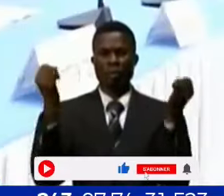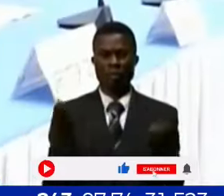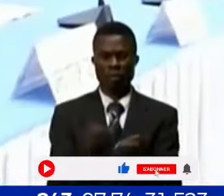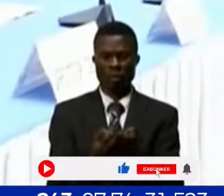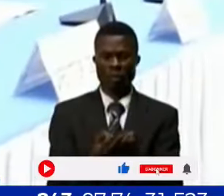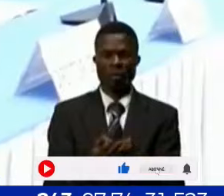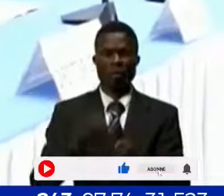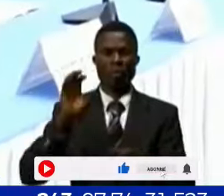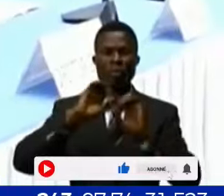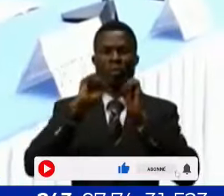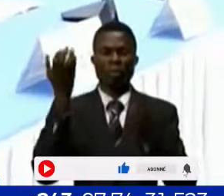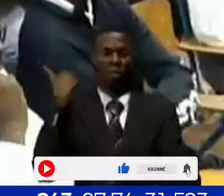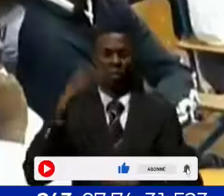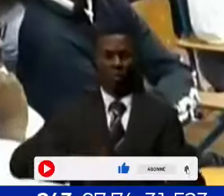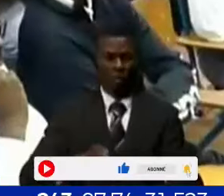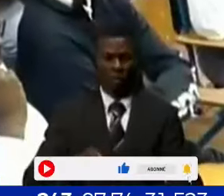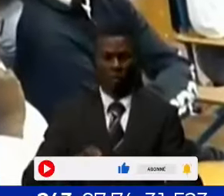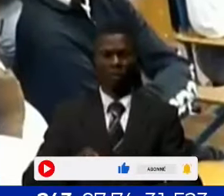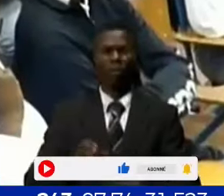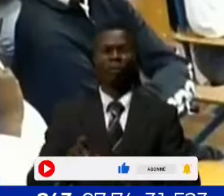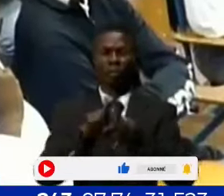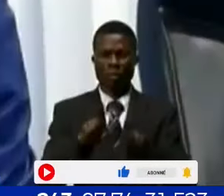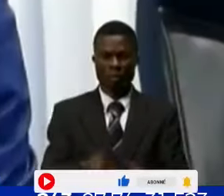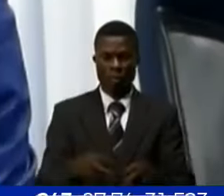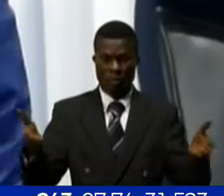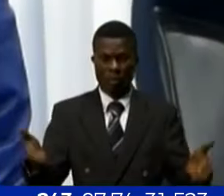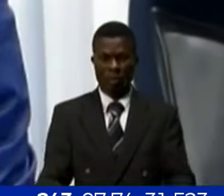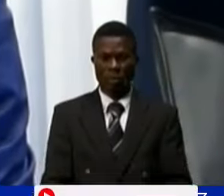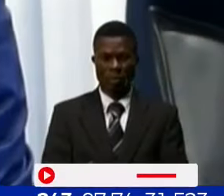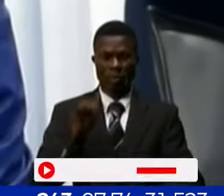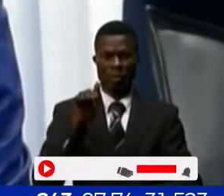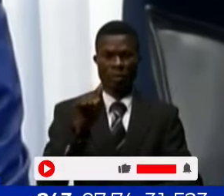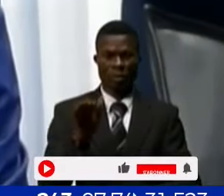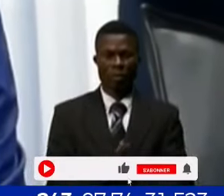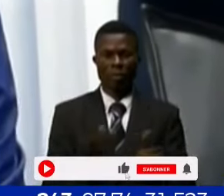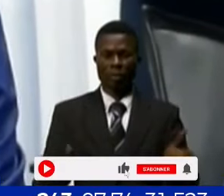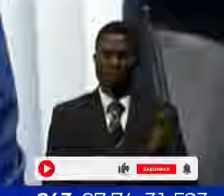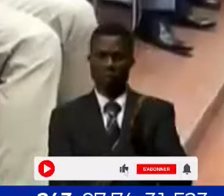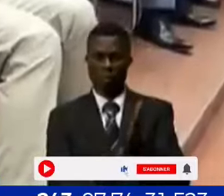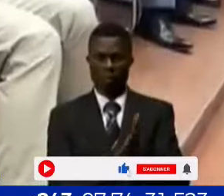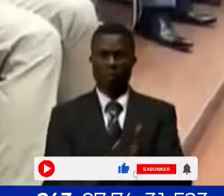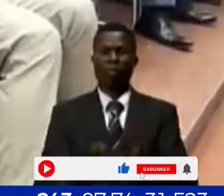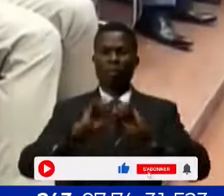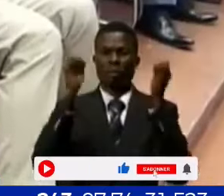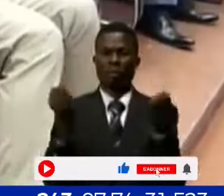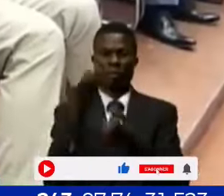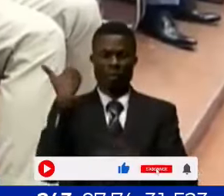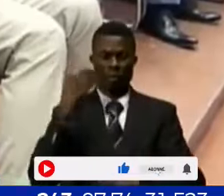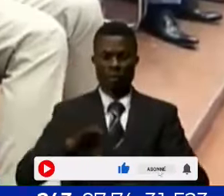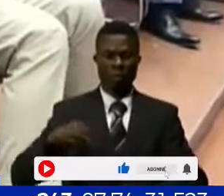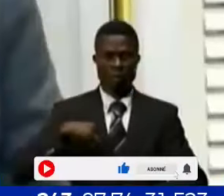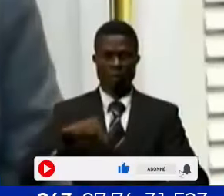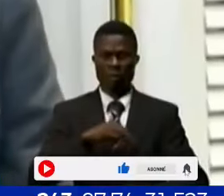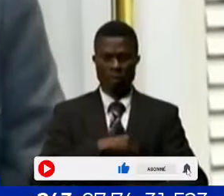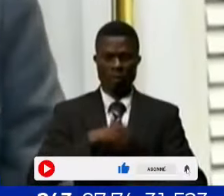Régie des eaux, devant l'ensemble du personnel, et ce, en présence du directeur général adjoint de la Régie des eaux et de quelques membres